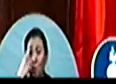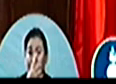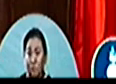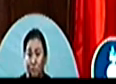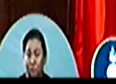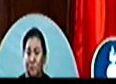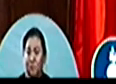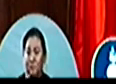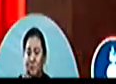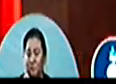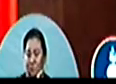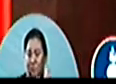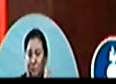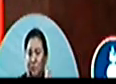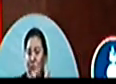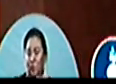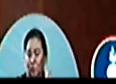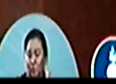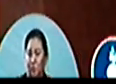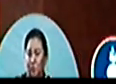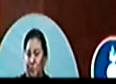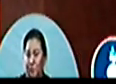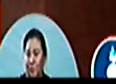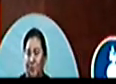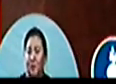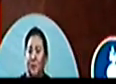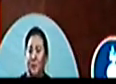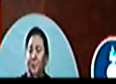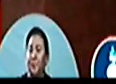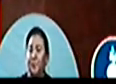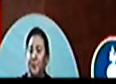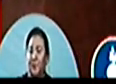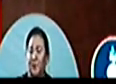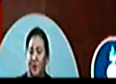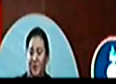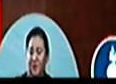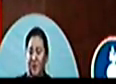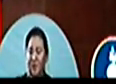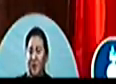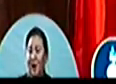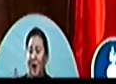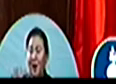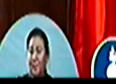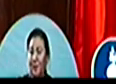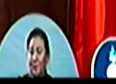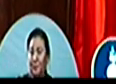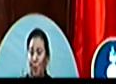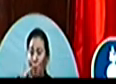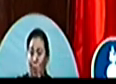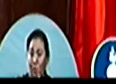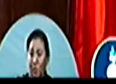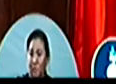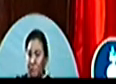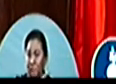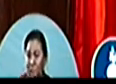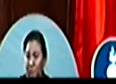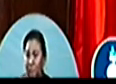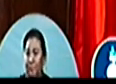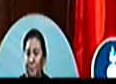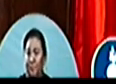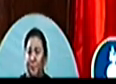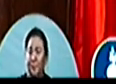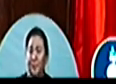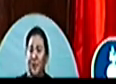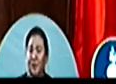зүйлийг бол олж шаруулсан. Дөрвийн нэг жишээ нь одоо иргэний хамгаалдаг хууль орчинтой улс орн бай. Дөрвийн хоёрт нь иргэндээ үйлчлдэг тийм